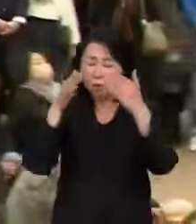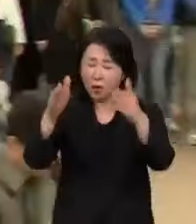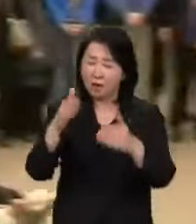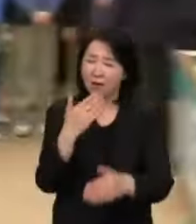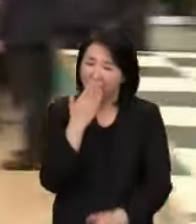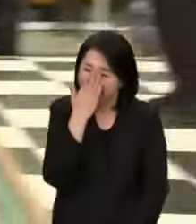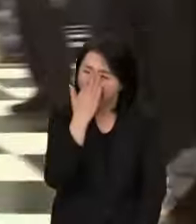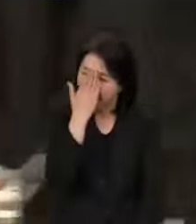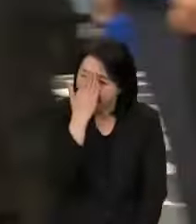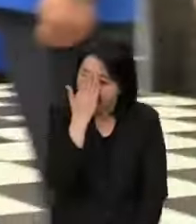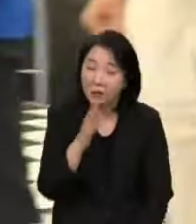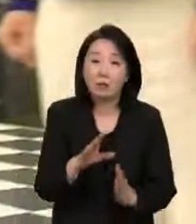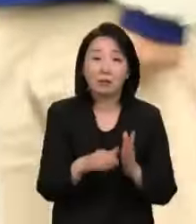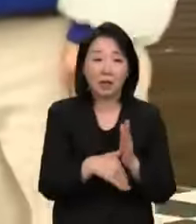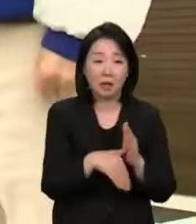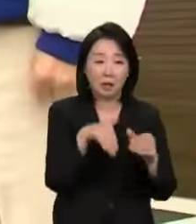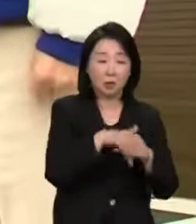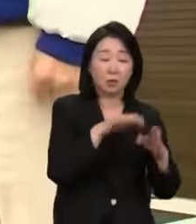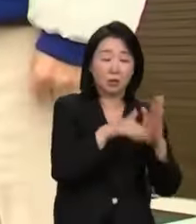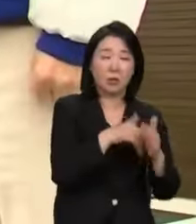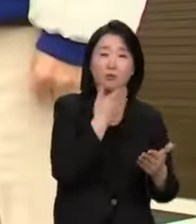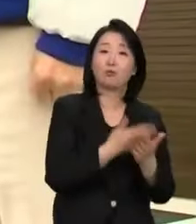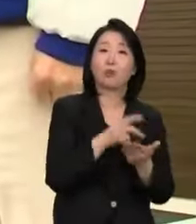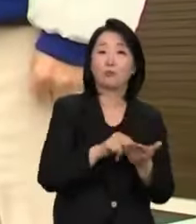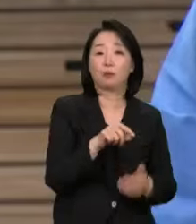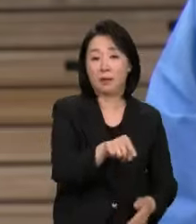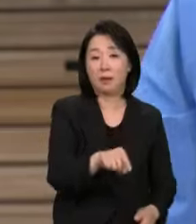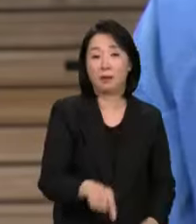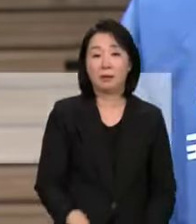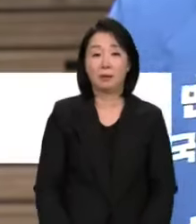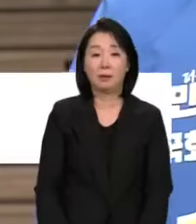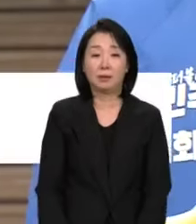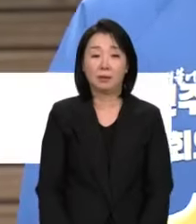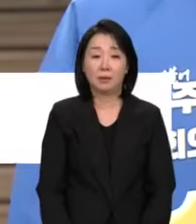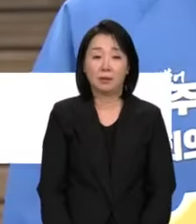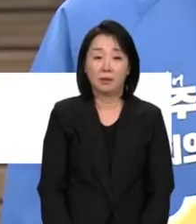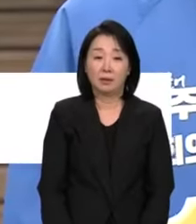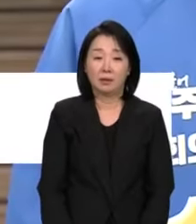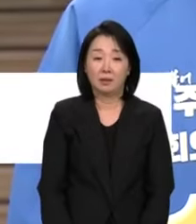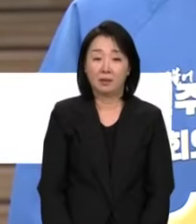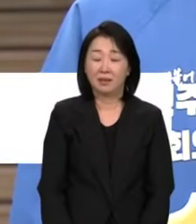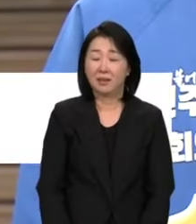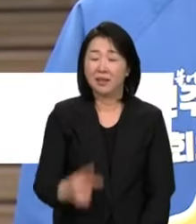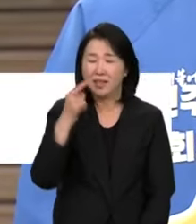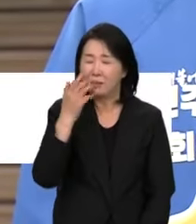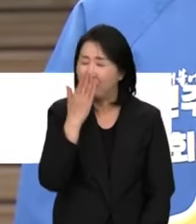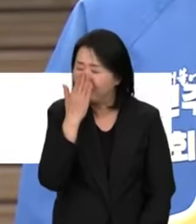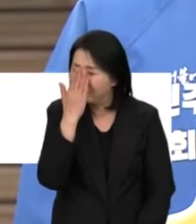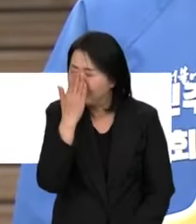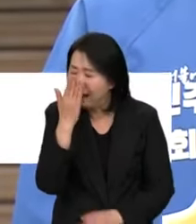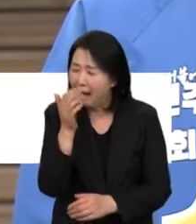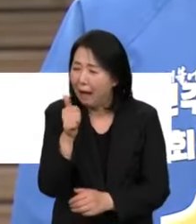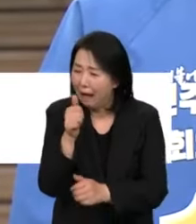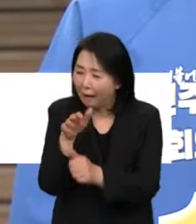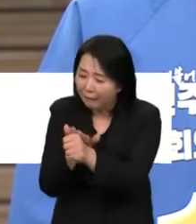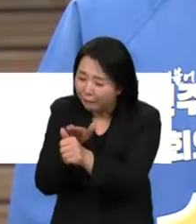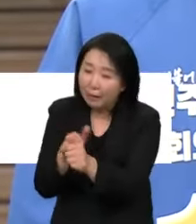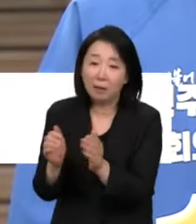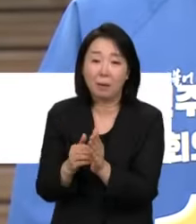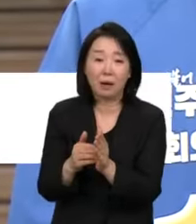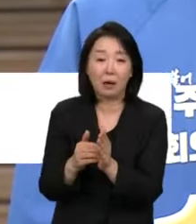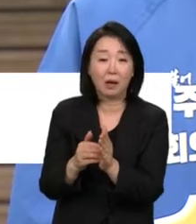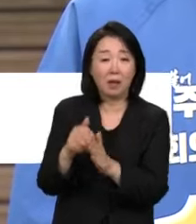저자세 외교는 지난 총선에서도 주요 이슈였습니다. 대일 무력 외교를 지속하다 보니 일본은